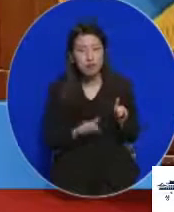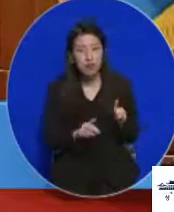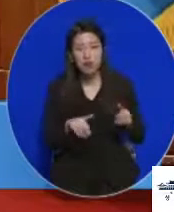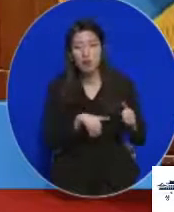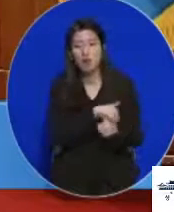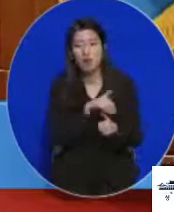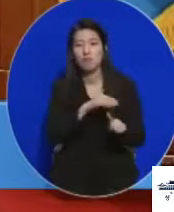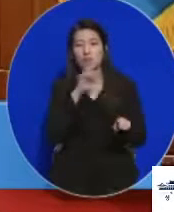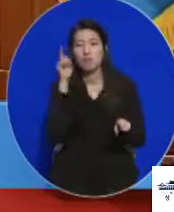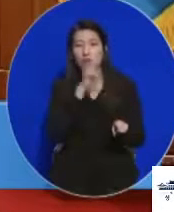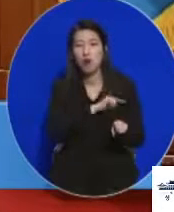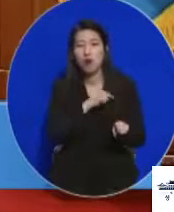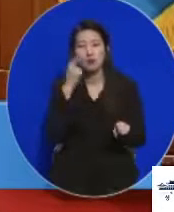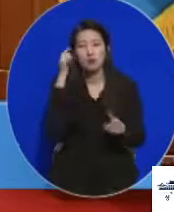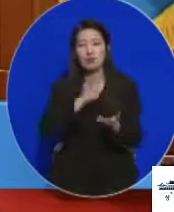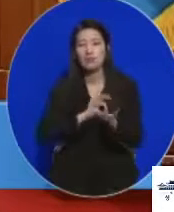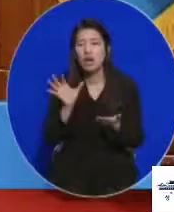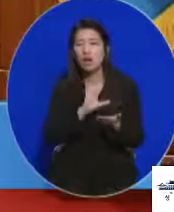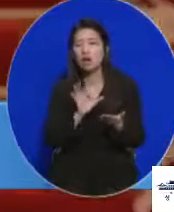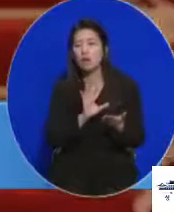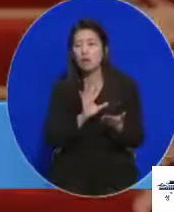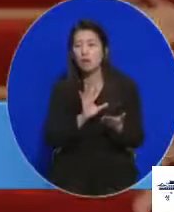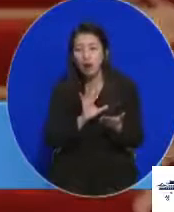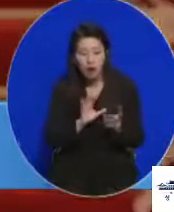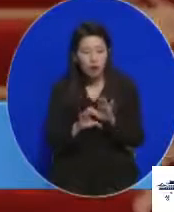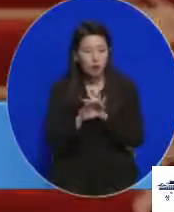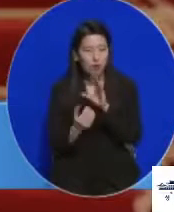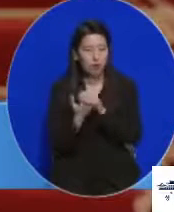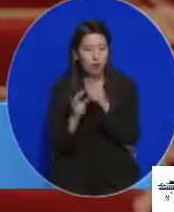새삼 느끼게 되었습니다